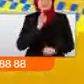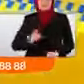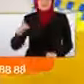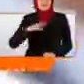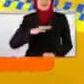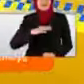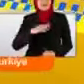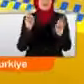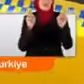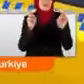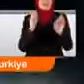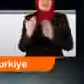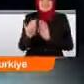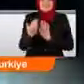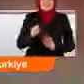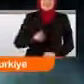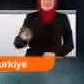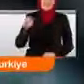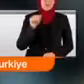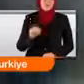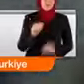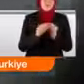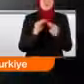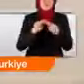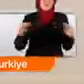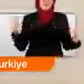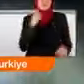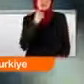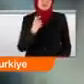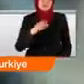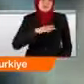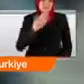mesafe ama mesela uzun yıllara dayanıyor Şimdi iki dakika